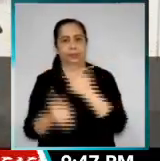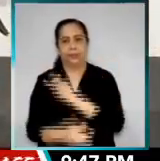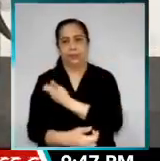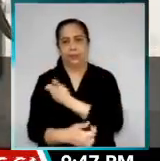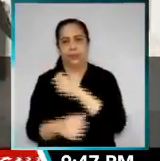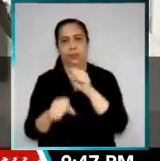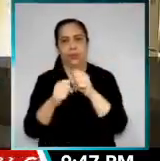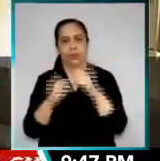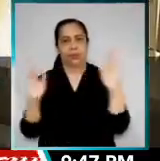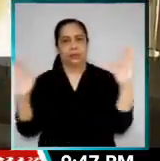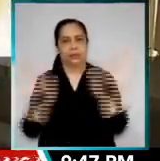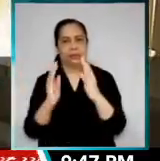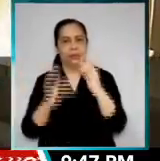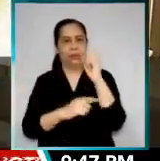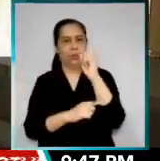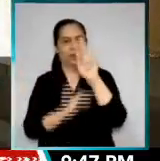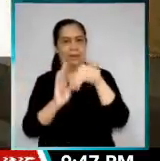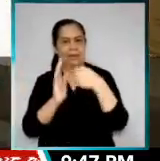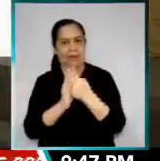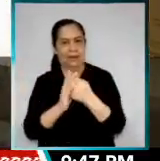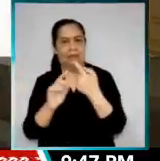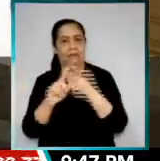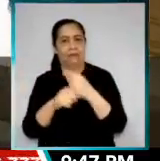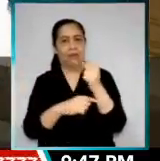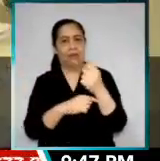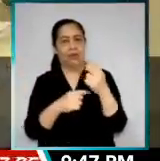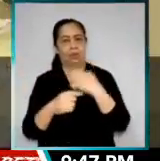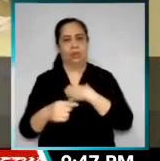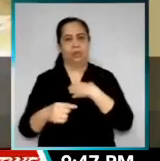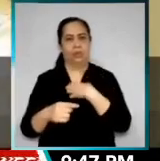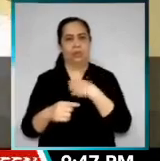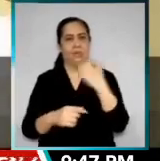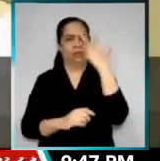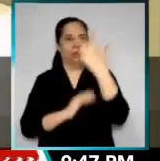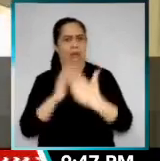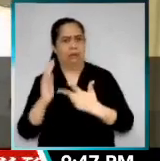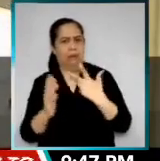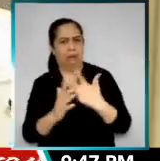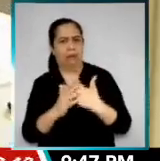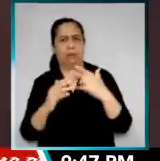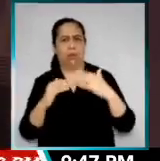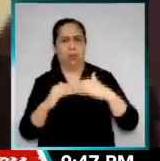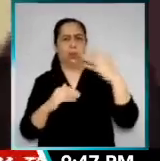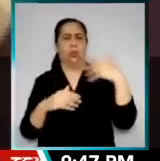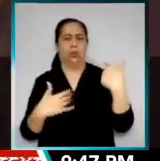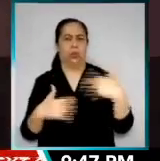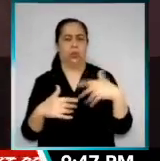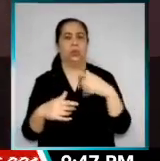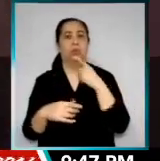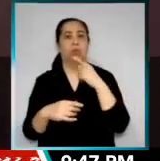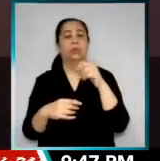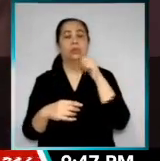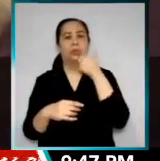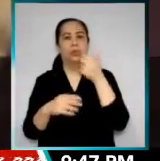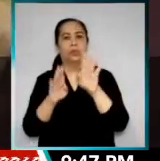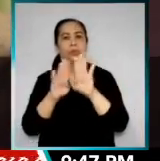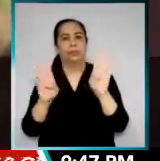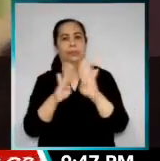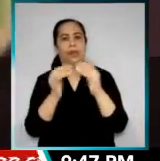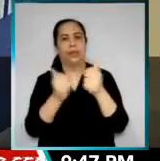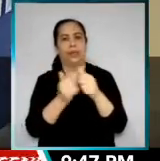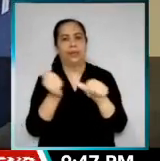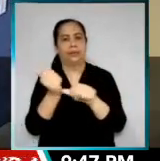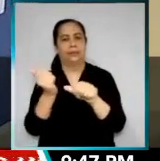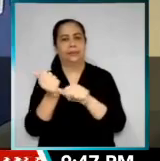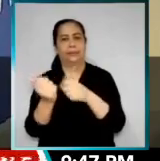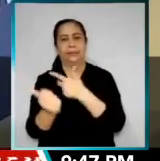sa 1 oras mula sa inirereklamo na 3 oras o higit pa. Bukas naman bubuksan ang mga barangay-assisted vaccination sites